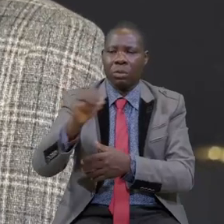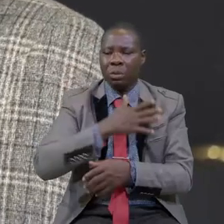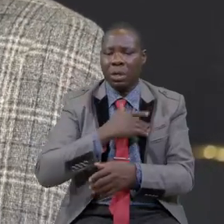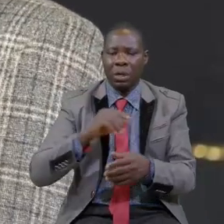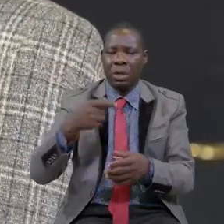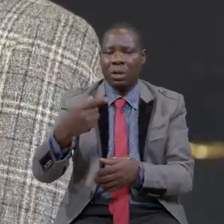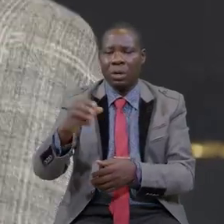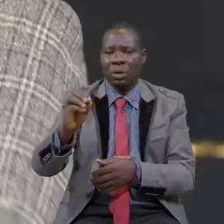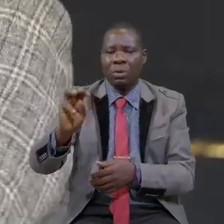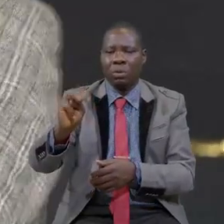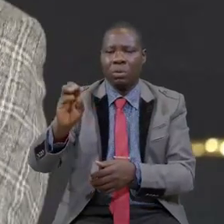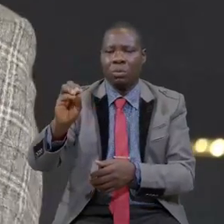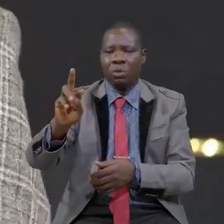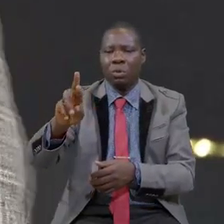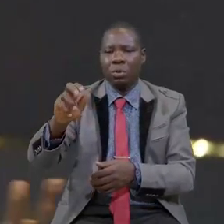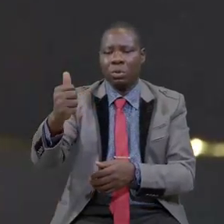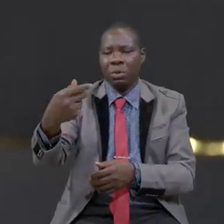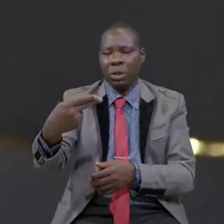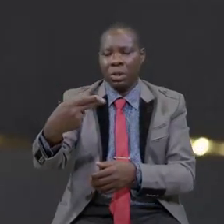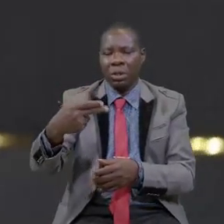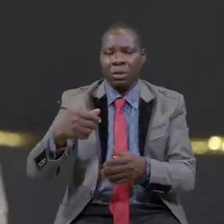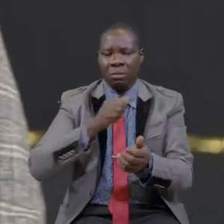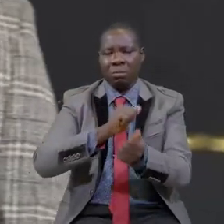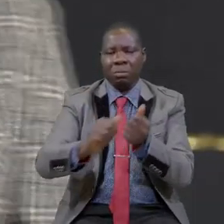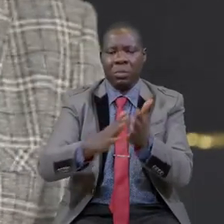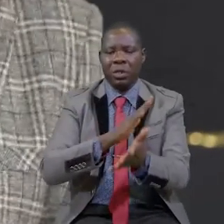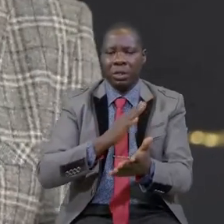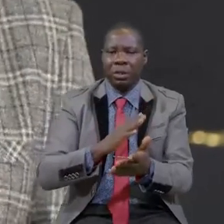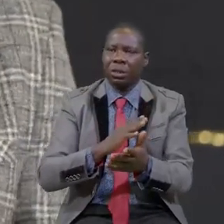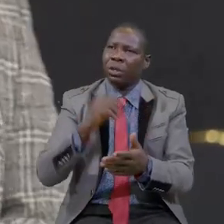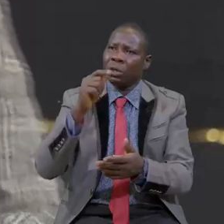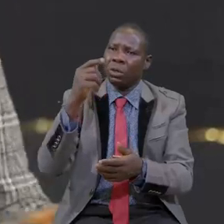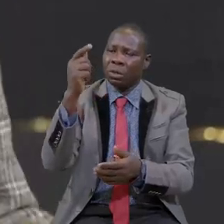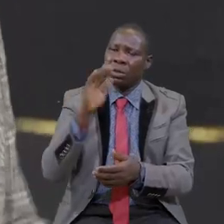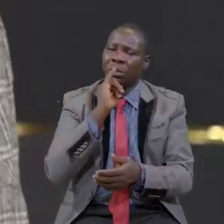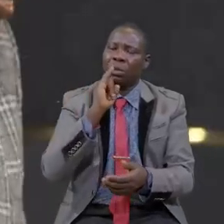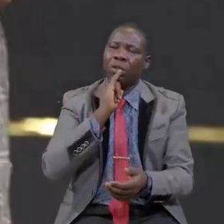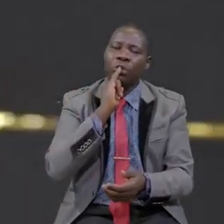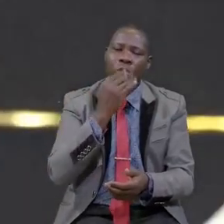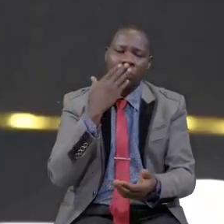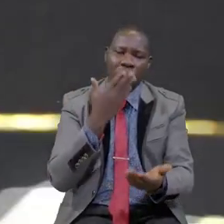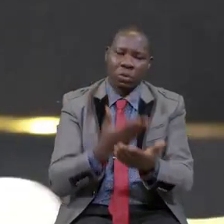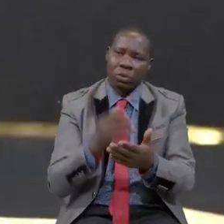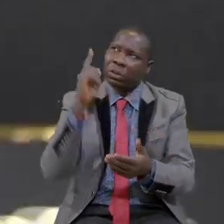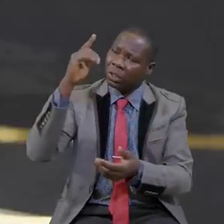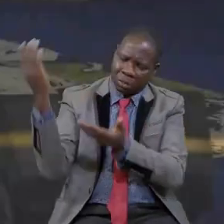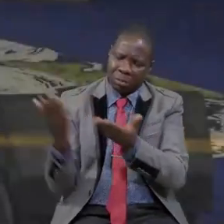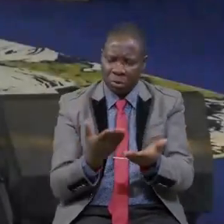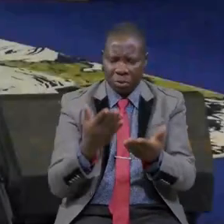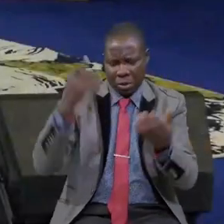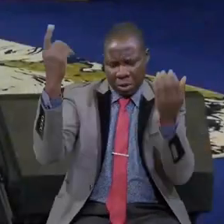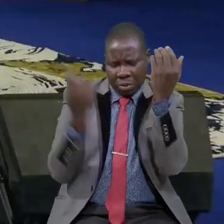péri. Dieu est bon. Il a envoyé le châtiment sur Corée, Dathan et